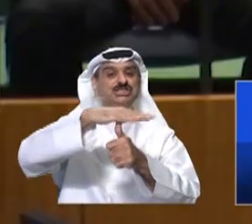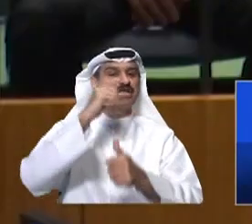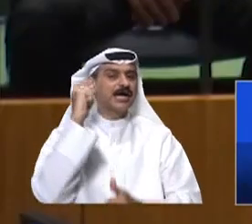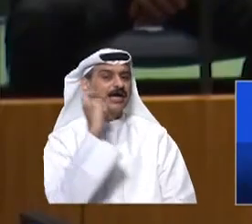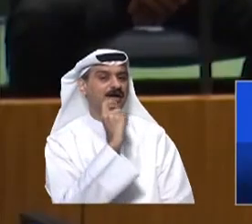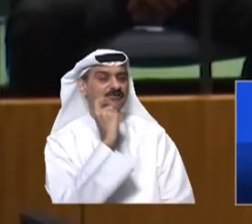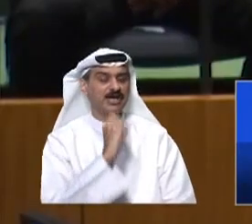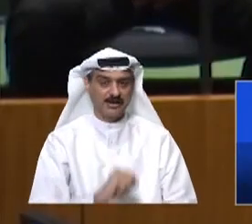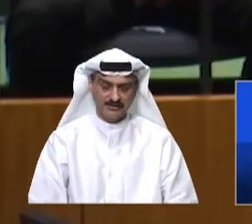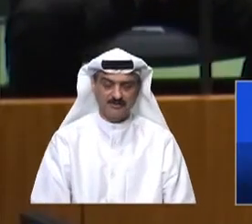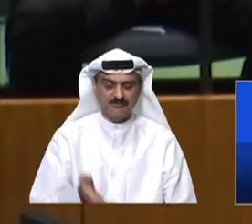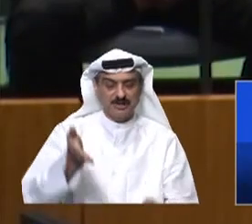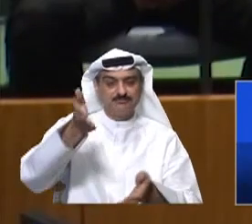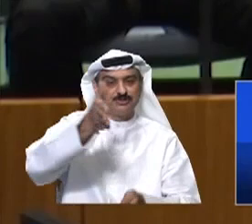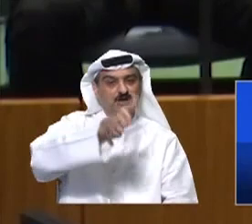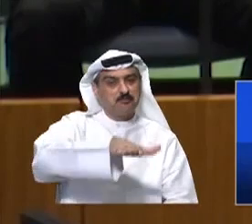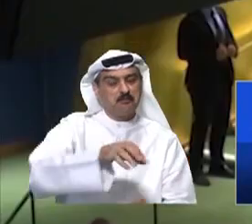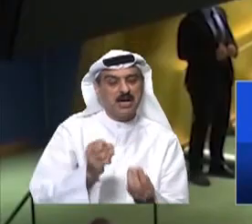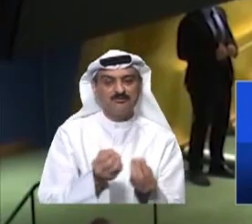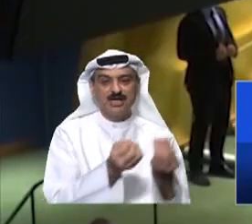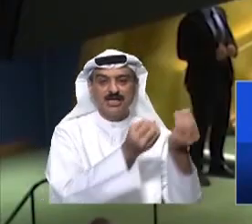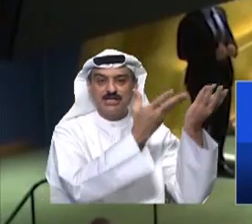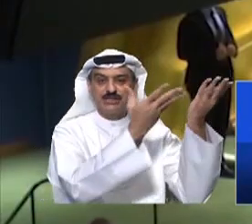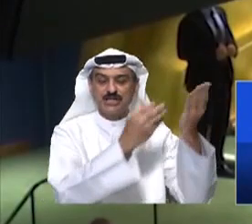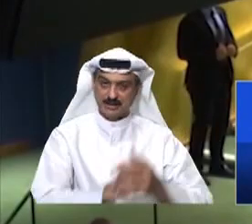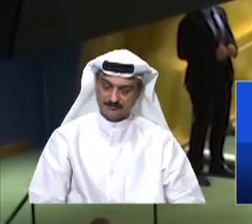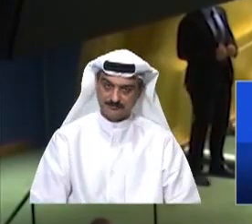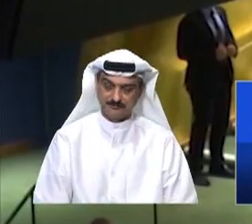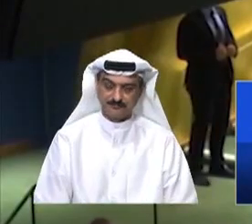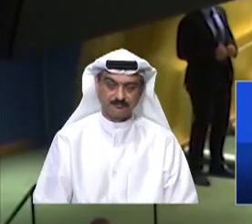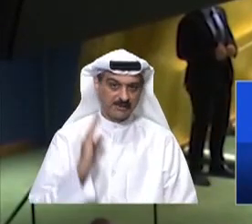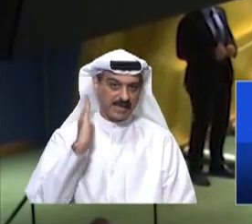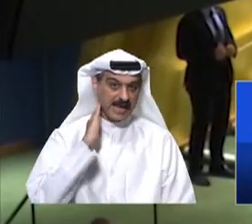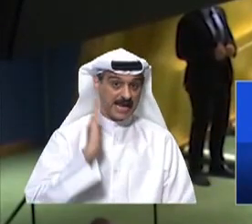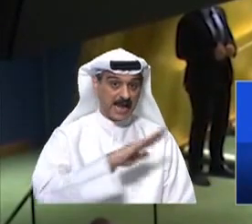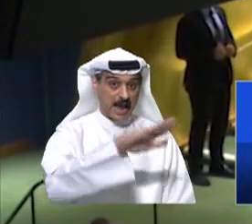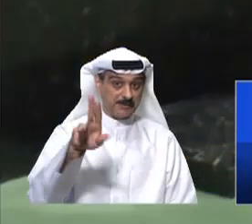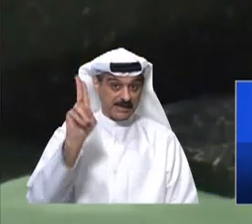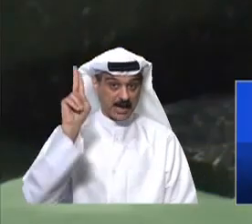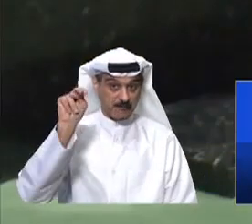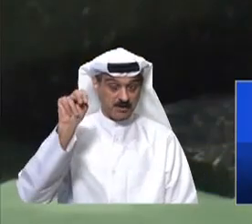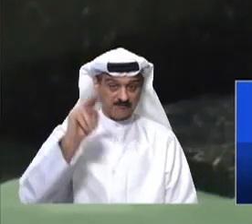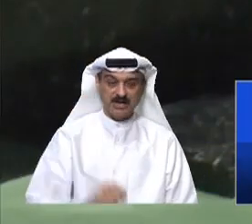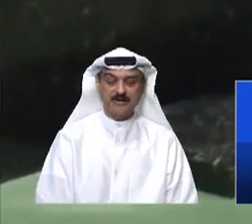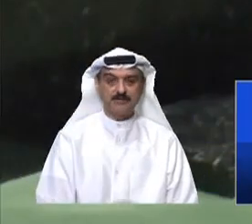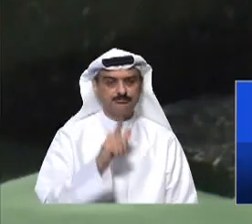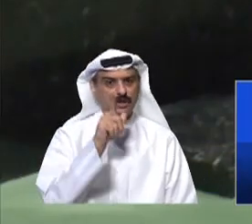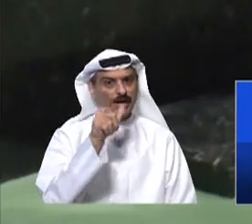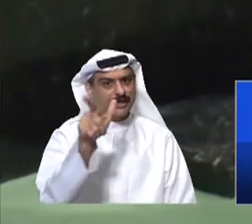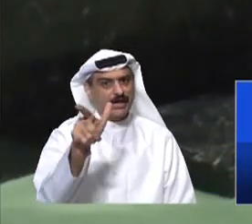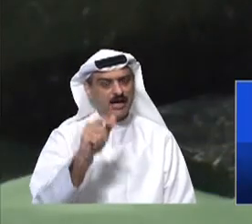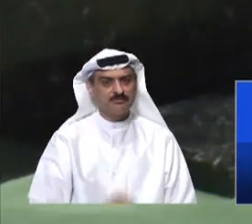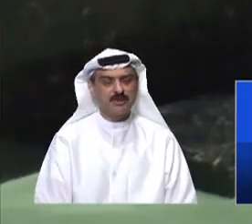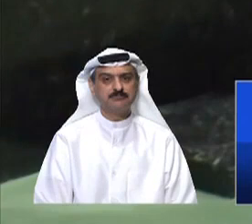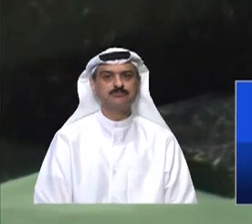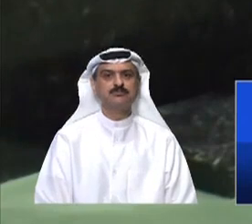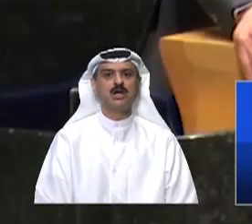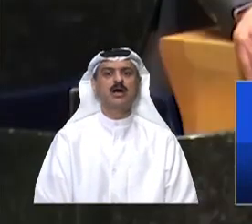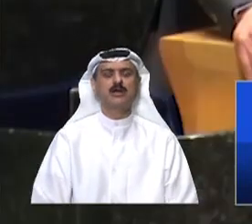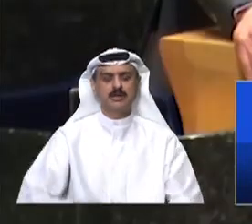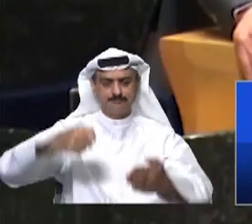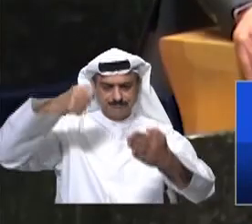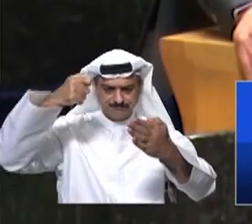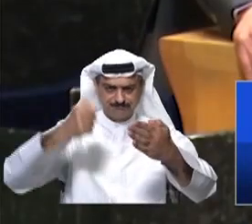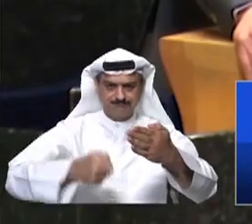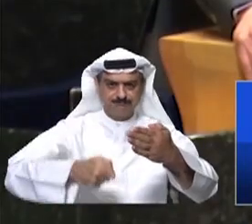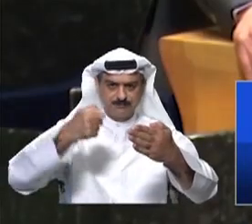نهيان طيب الله ثراه، حيث أعرب الأمين العام للأمم المتحدة أنطونيو غوتيرش عن خالص تعازيه